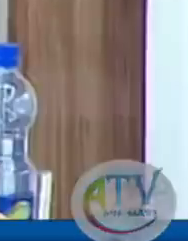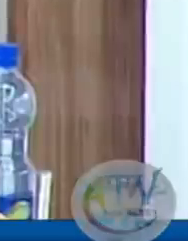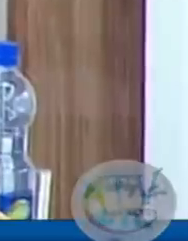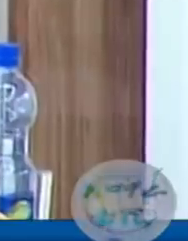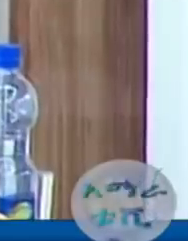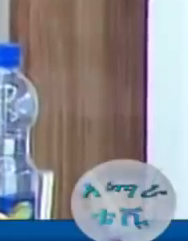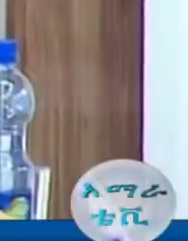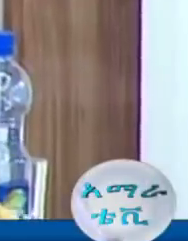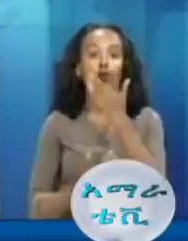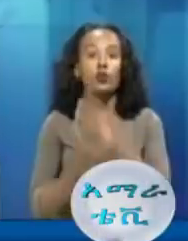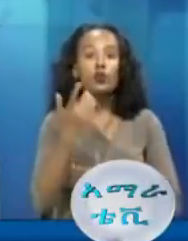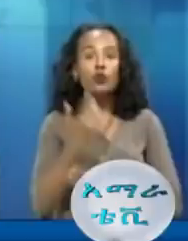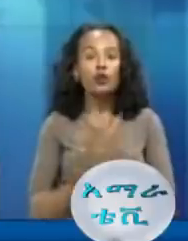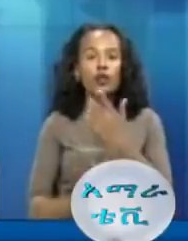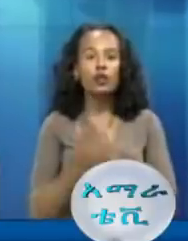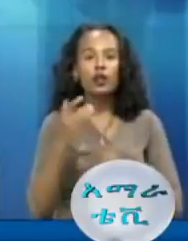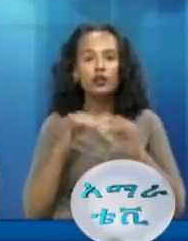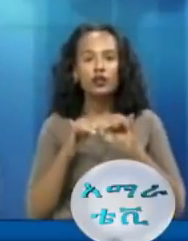ችን ይከተላል